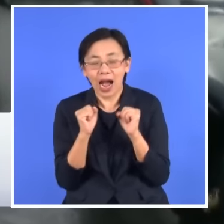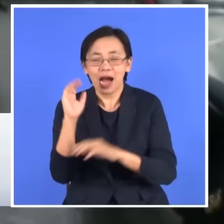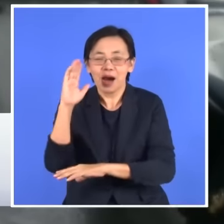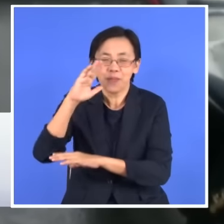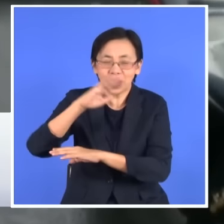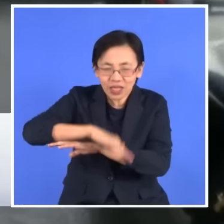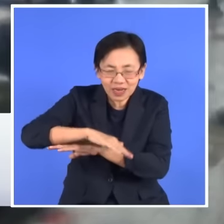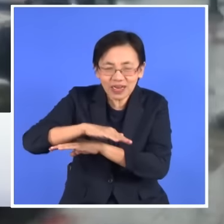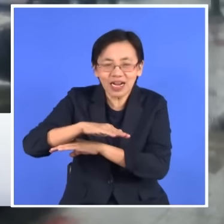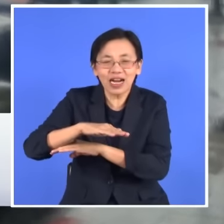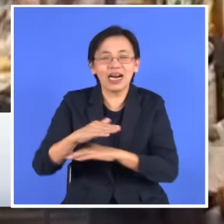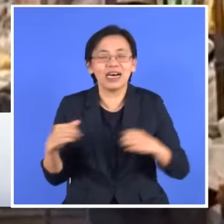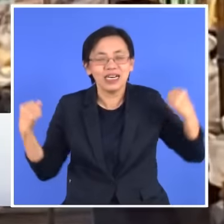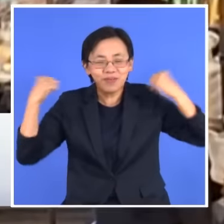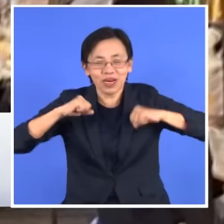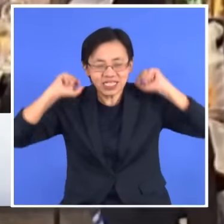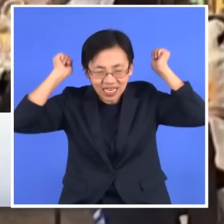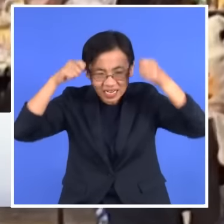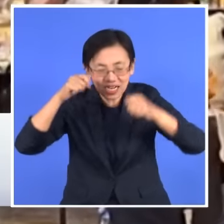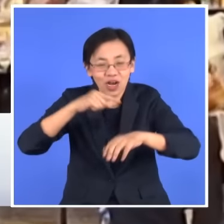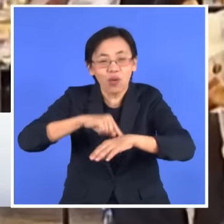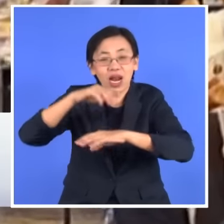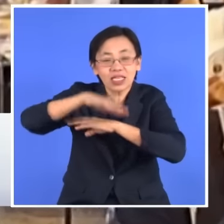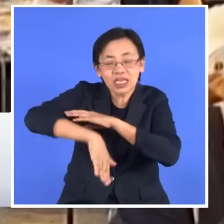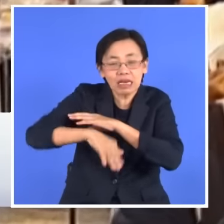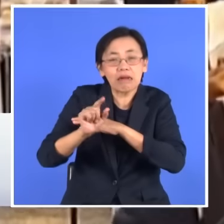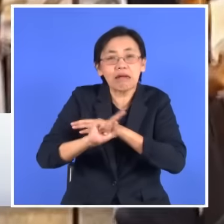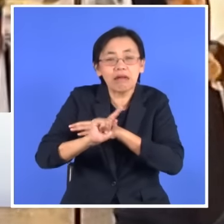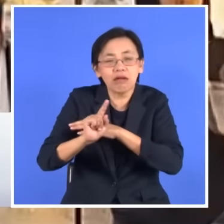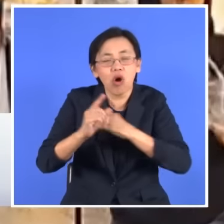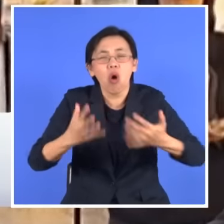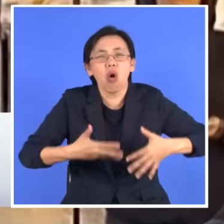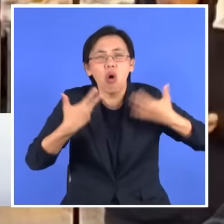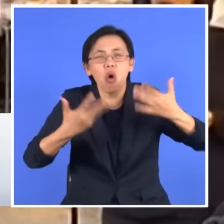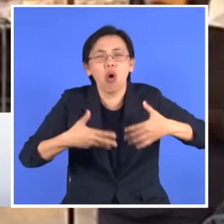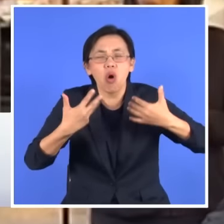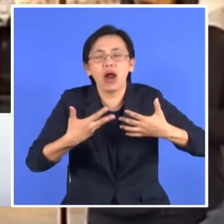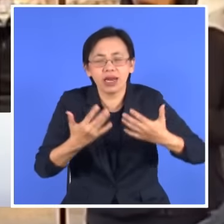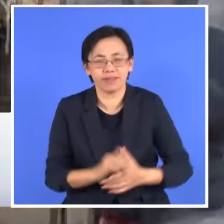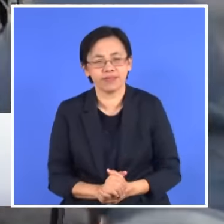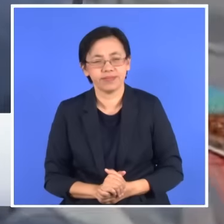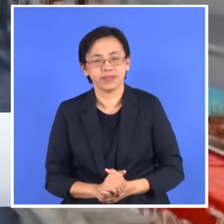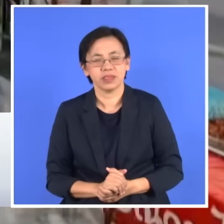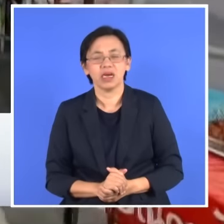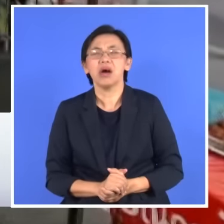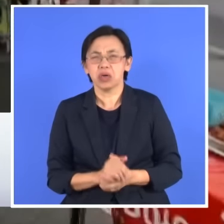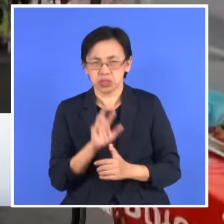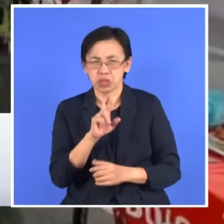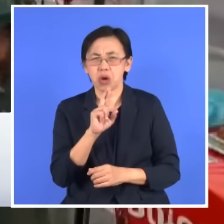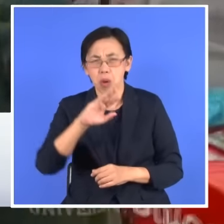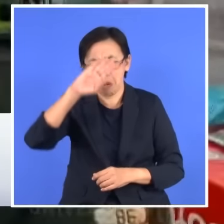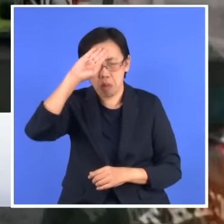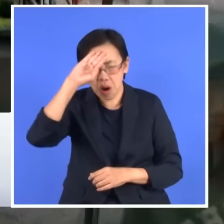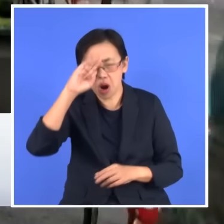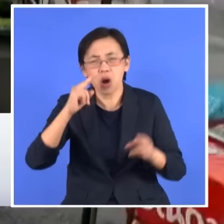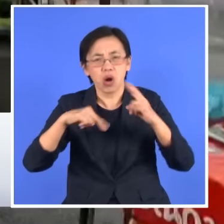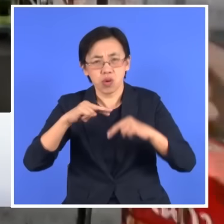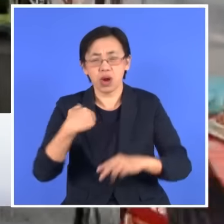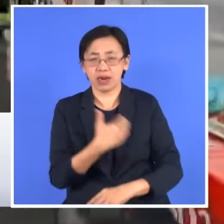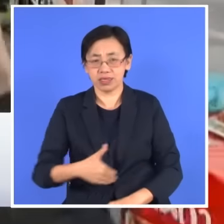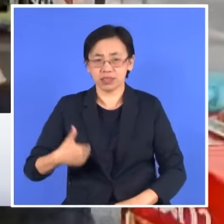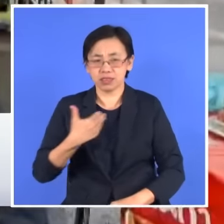มาใส่พอตอนเย็นอ้าวไงดี ร้อนเหรอ ร้อนอะไรอย่างเงี้ย โอ้โหจะป่วยเอานะคะ ใช่ๆ ดูแลรักษาสุขภาพร่างกาย